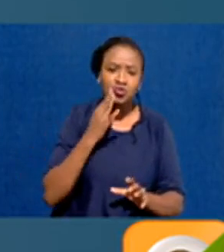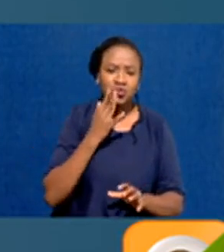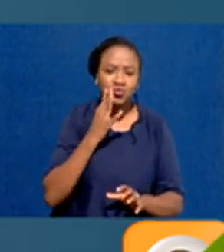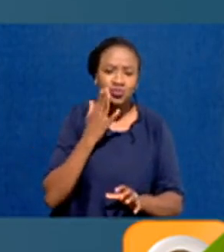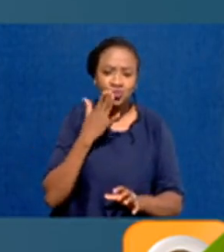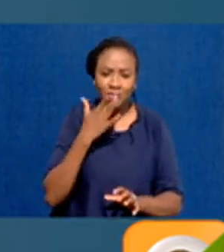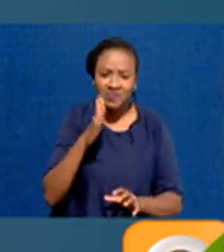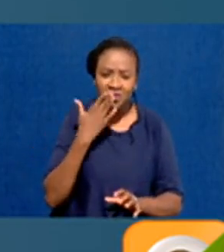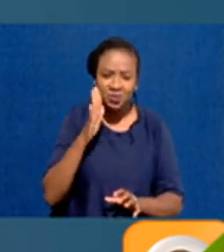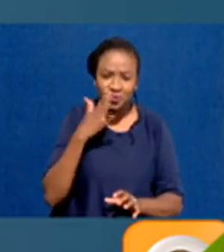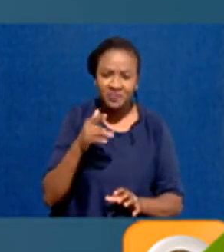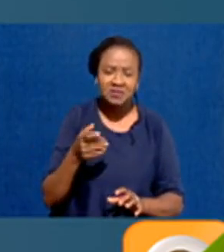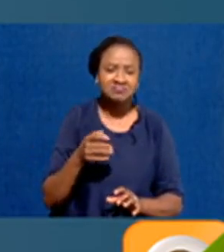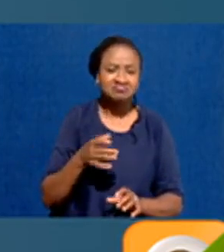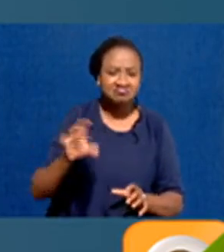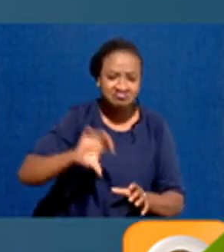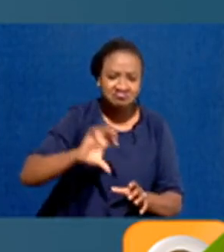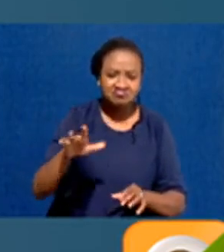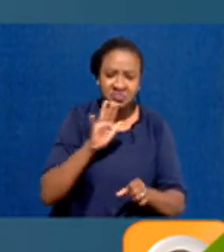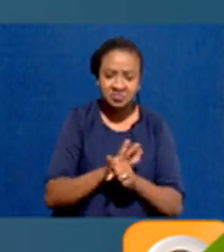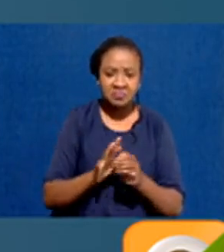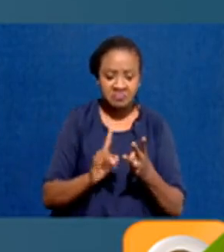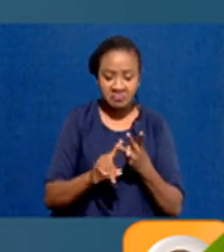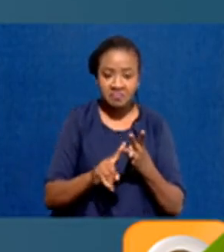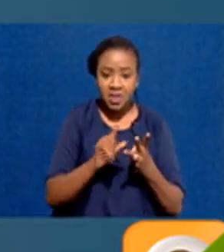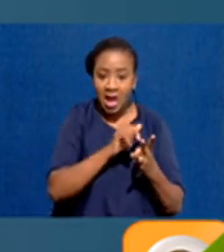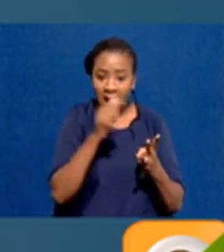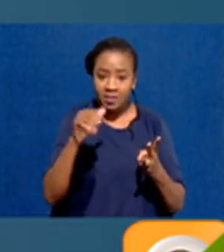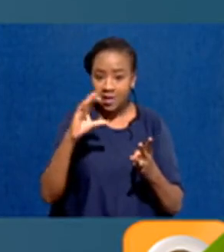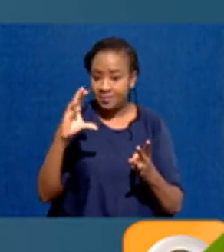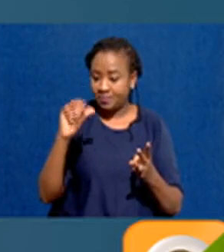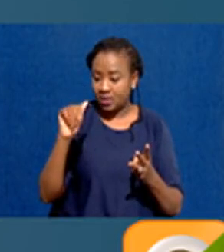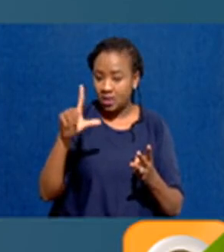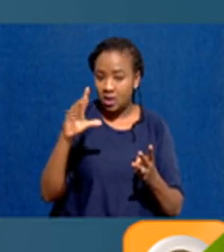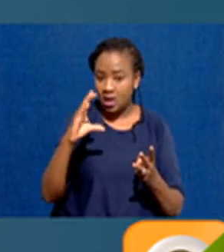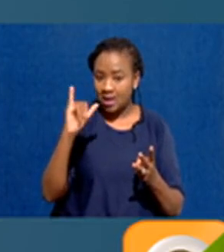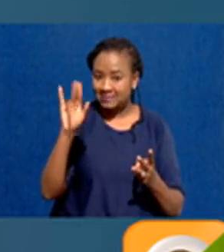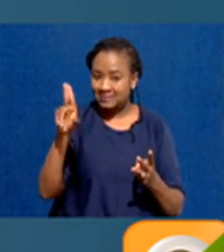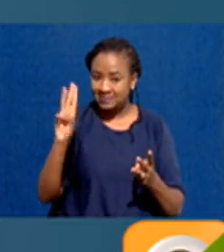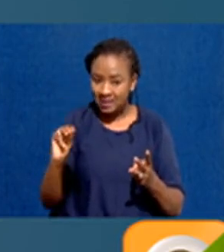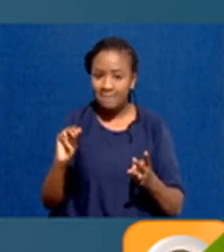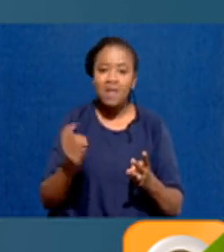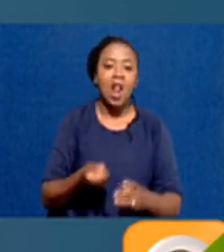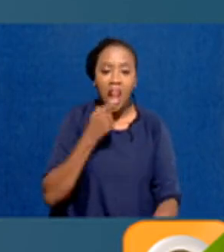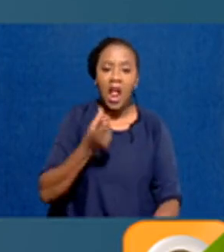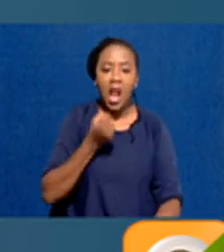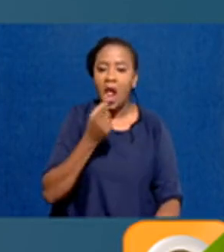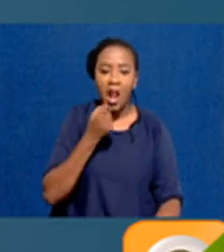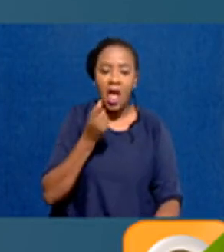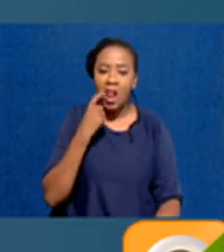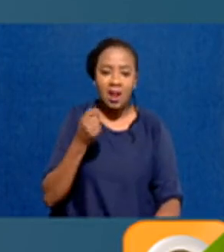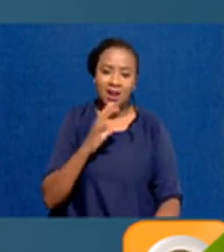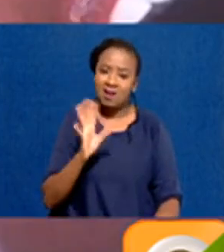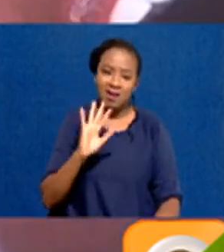Pili, madini ama supplements za calcium tusitumie kiholela holela. Ni